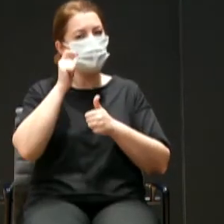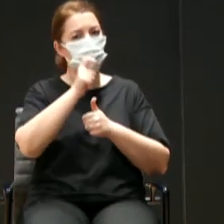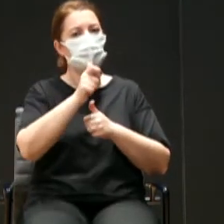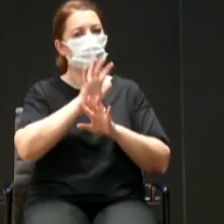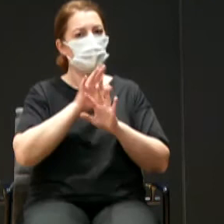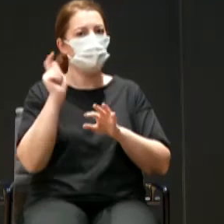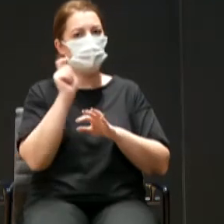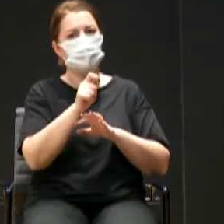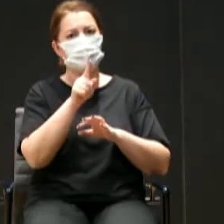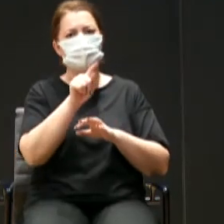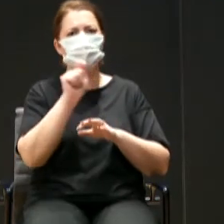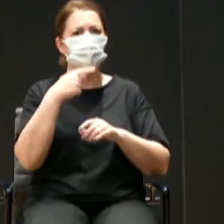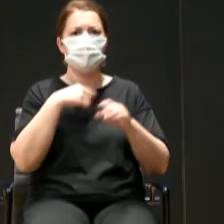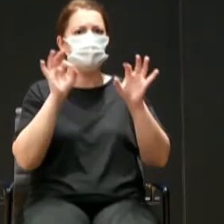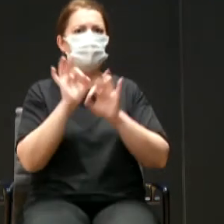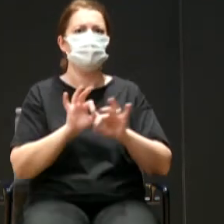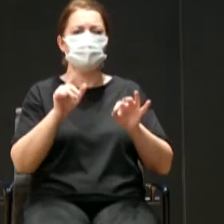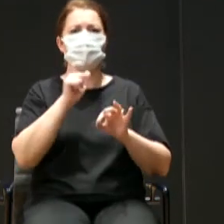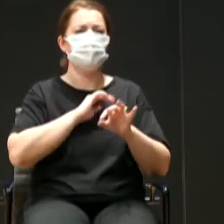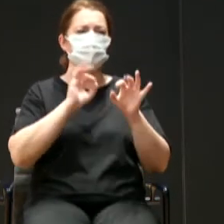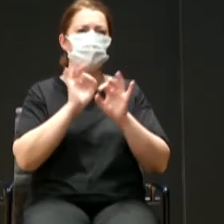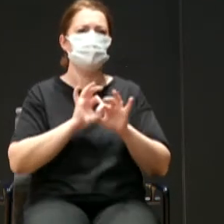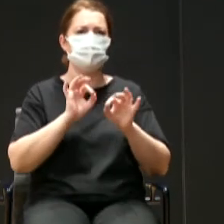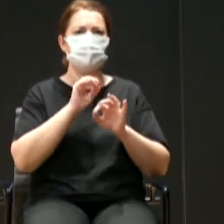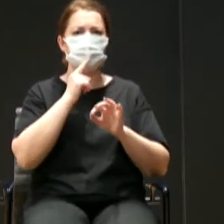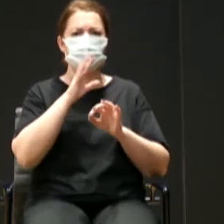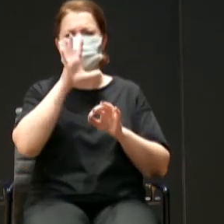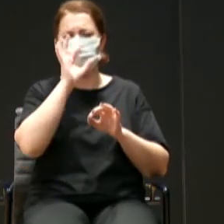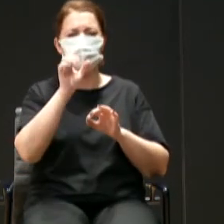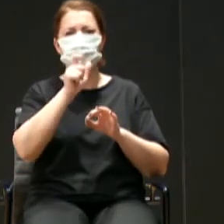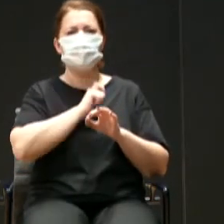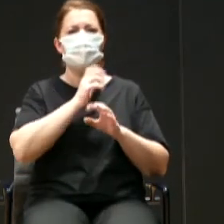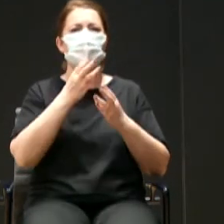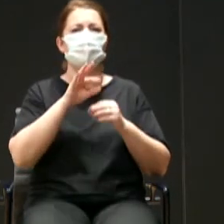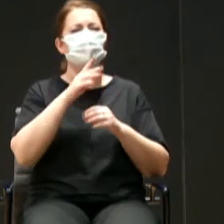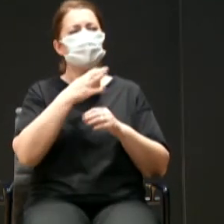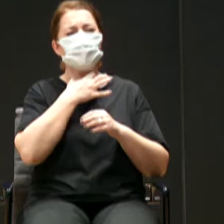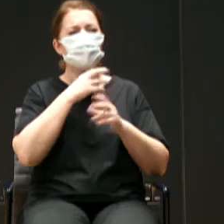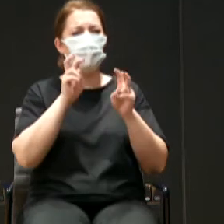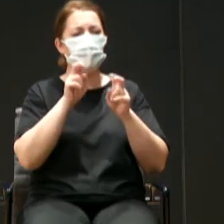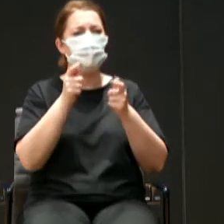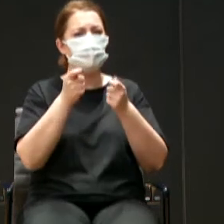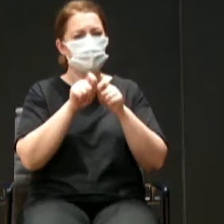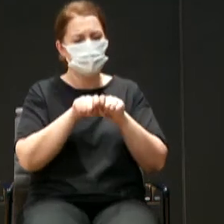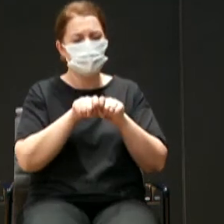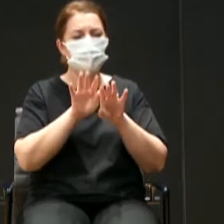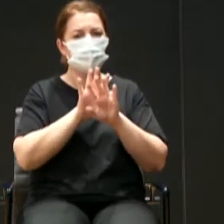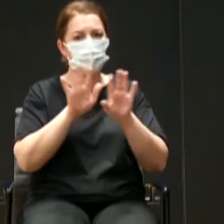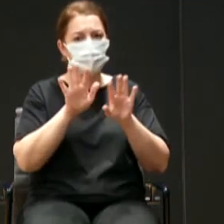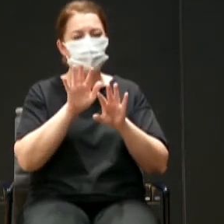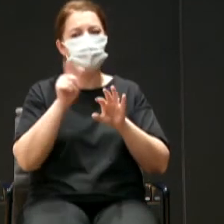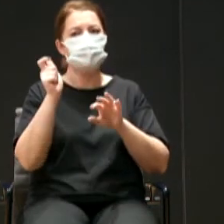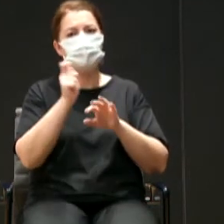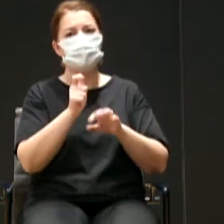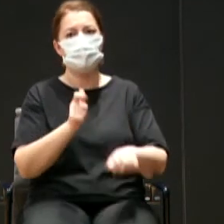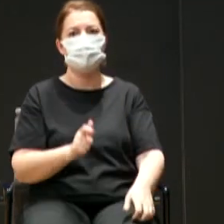belediye başkanı verdi. Tamam. Ne grup konu başkan vekiliniz verdi. Hiç kimse vermedi bunun cevabını. Konu bittiyse bir Mülayim Bey'e söz vermek istiyorum. Bitti